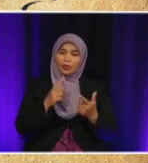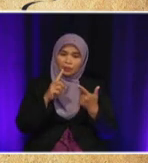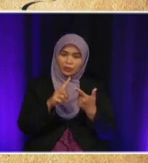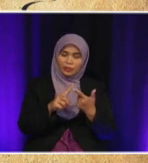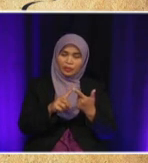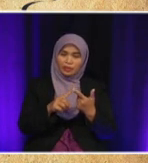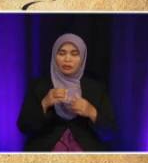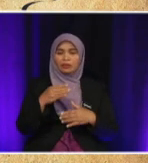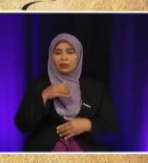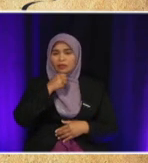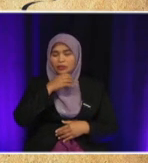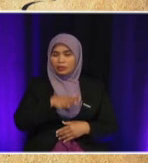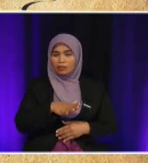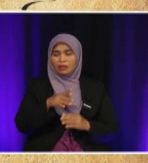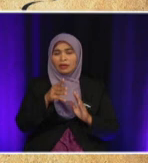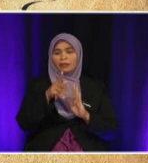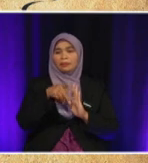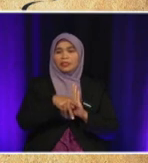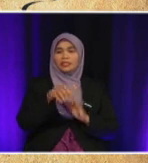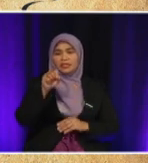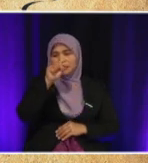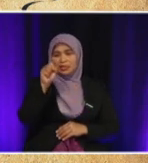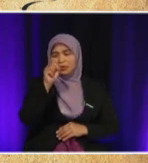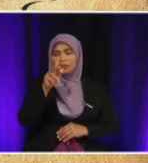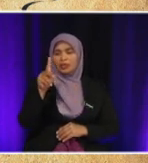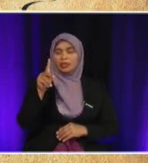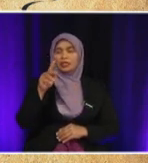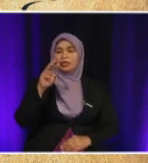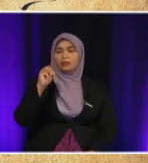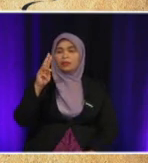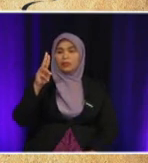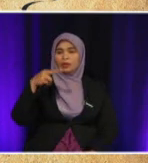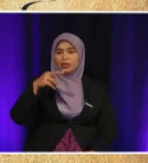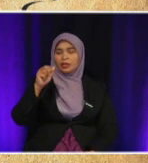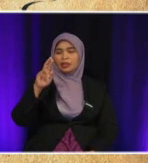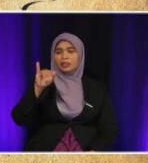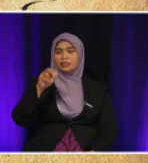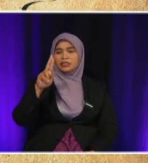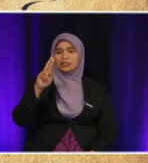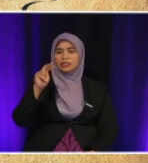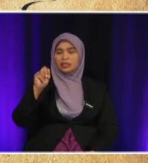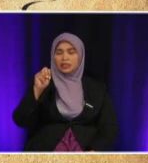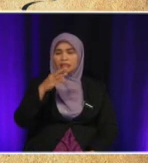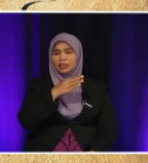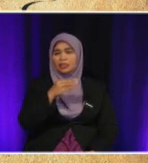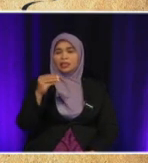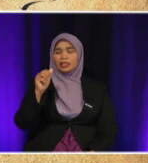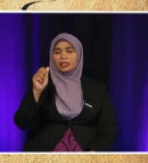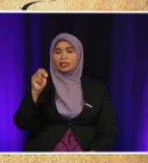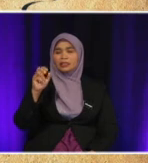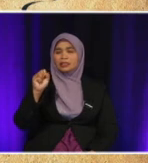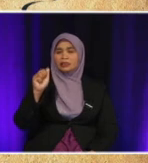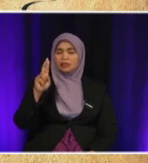Rasulullah telah mempersaudarakan Muhajirin dan Anshar seterusnya Rasulullah telah menggubal